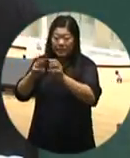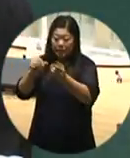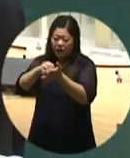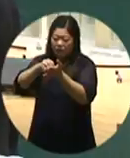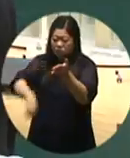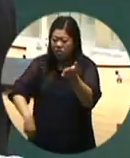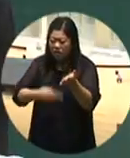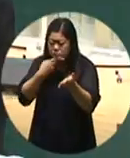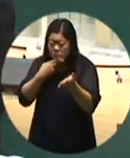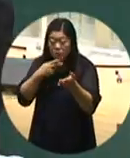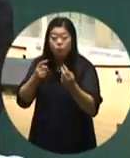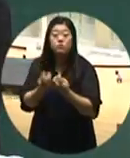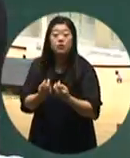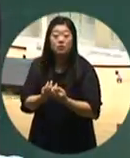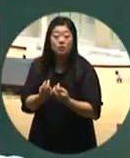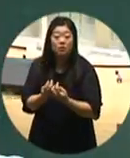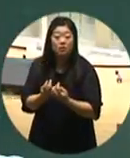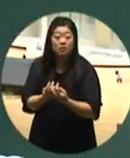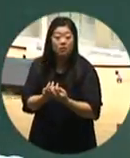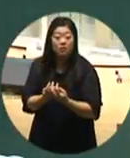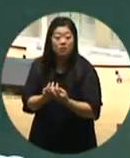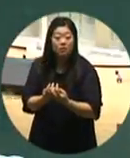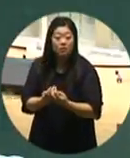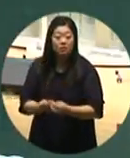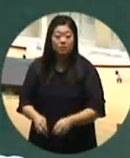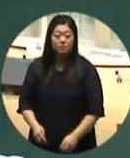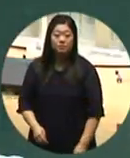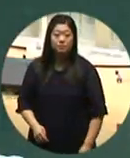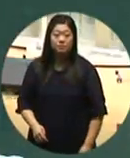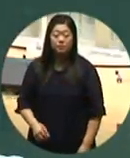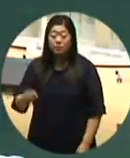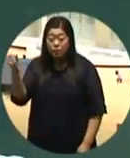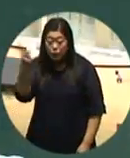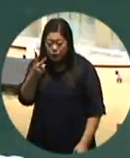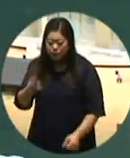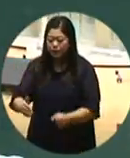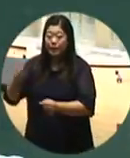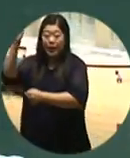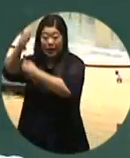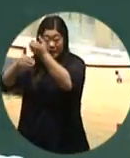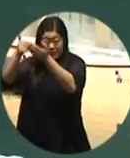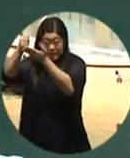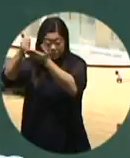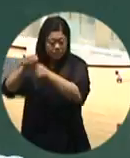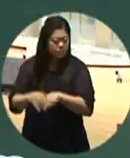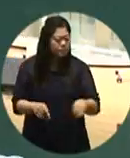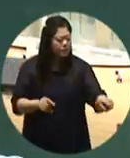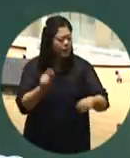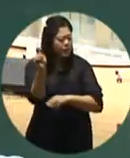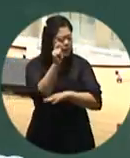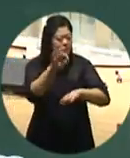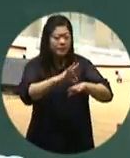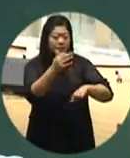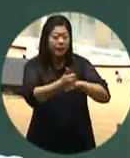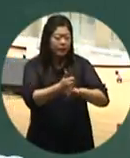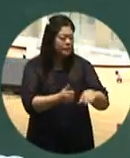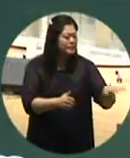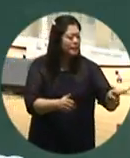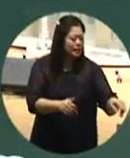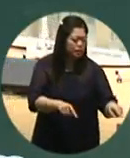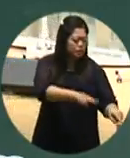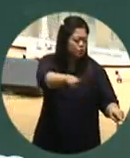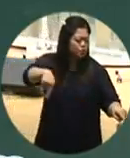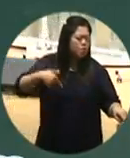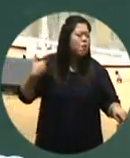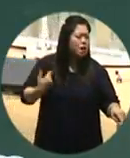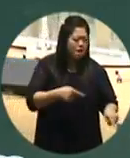not fall to the ground? 어째서 하나님은 다윗에게 다른 사람이 알지 못하는 많은 비밀들을 주셨습니까?